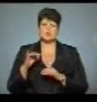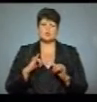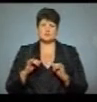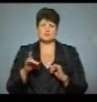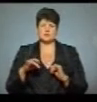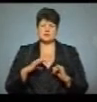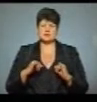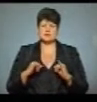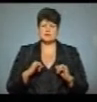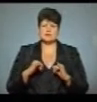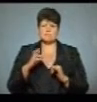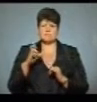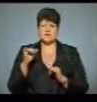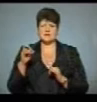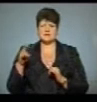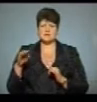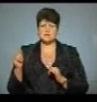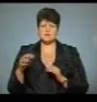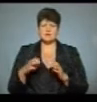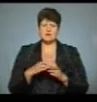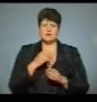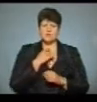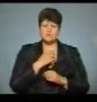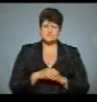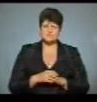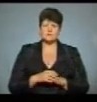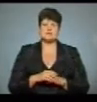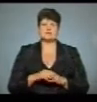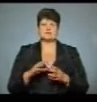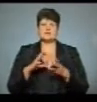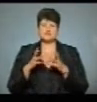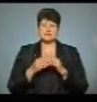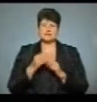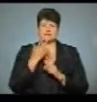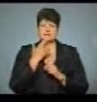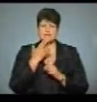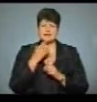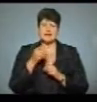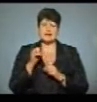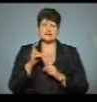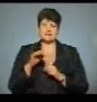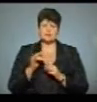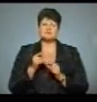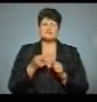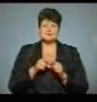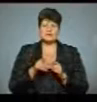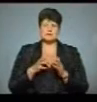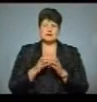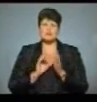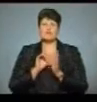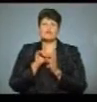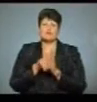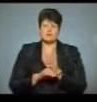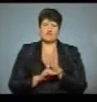«Всеукраїнське об'єднання «Батьківщина» і партія «Голос». За результатами національного екзит-полу ці ж партії проходять до парламенту. Було